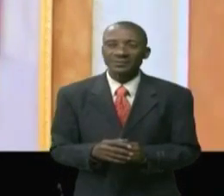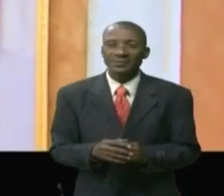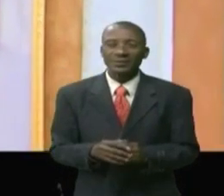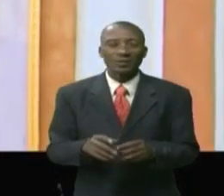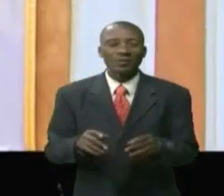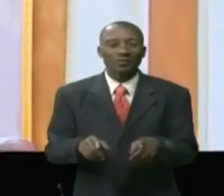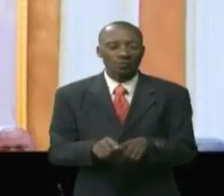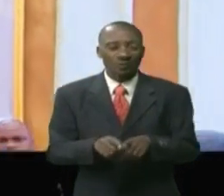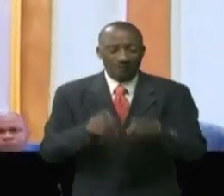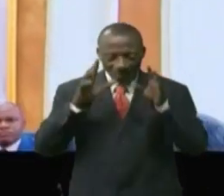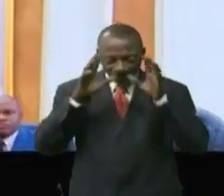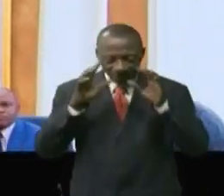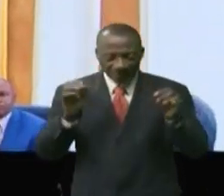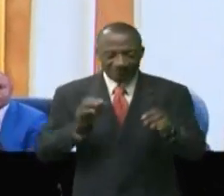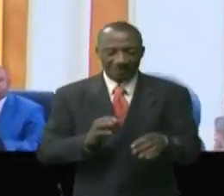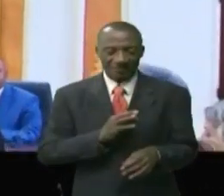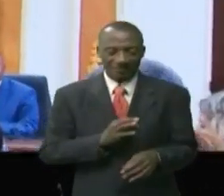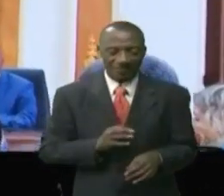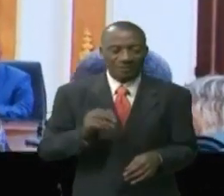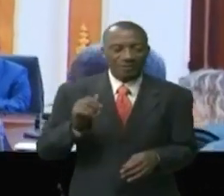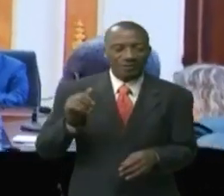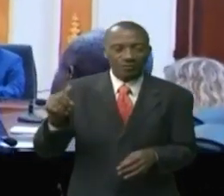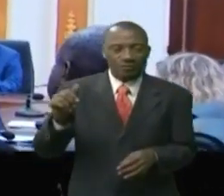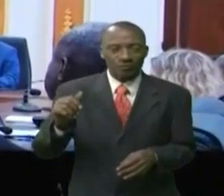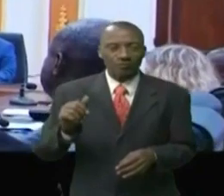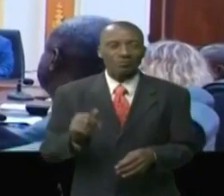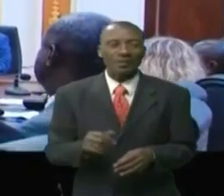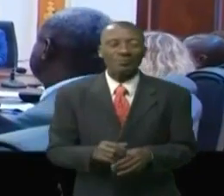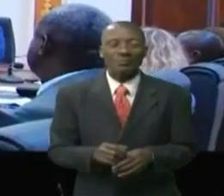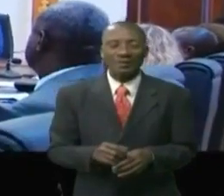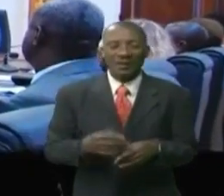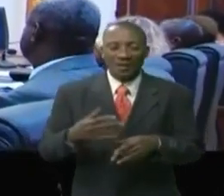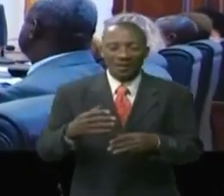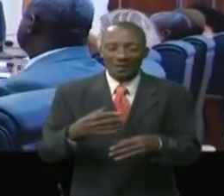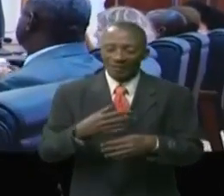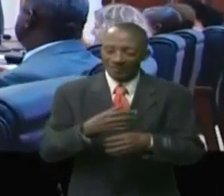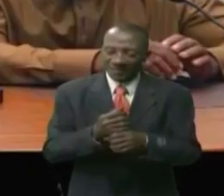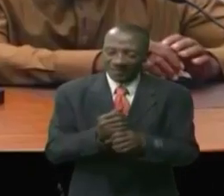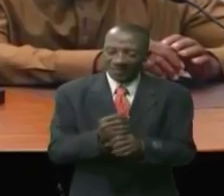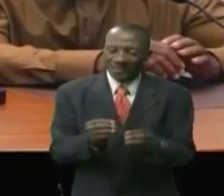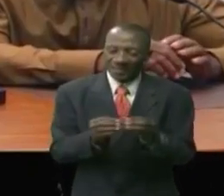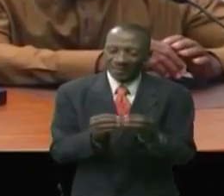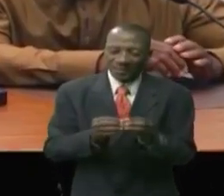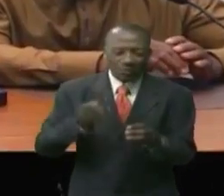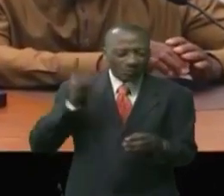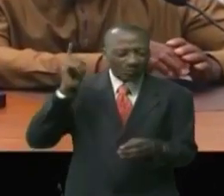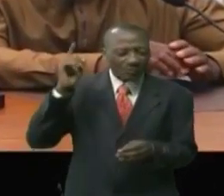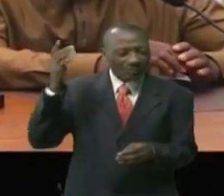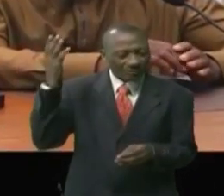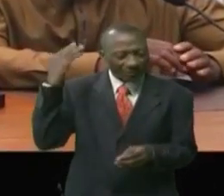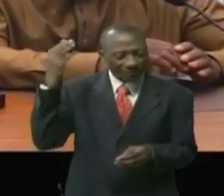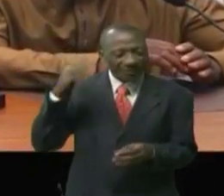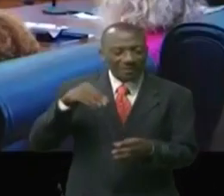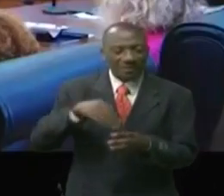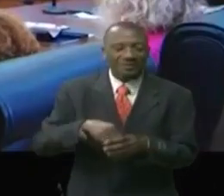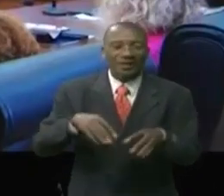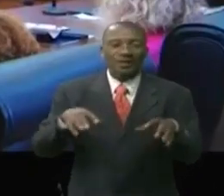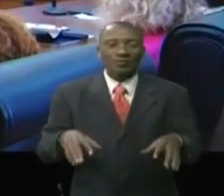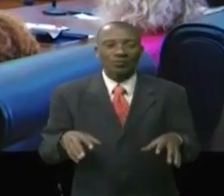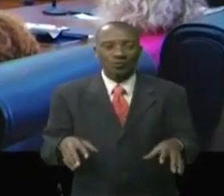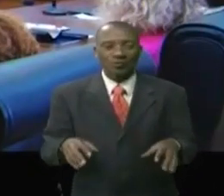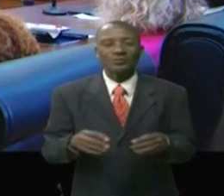l'État Félix Antoine tisekedi initiateur du premier Forom national sur la malnutrition en RDC qui se tiendra à